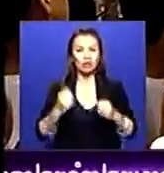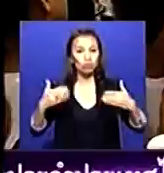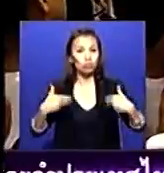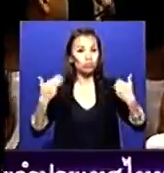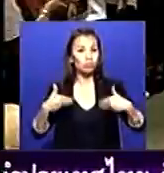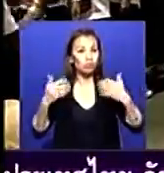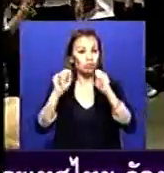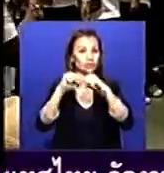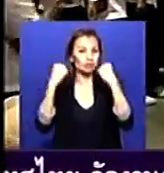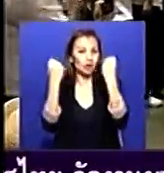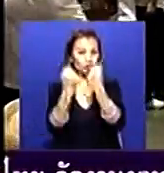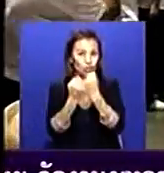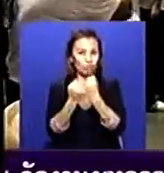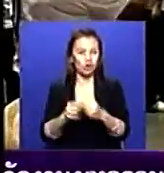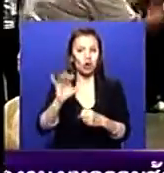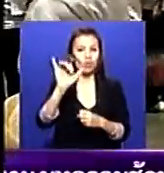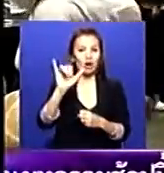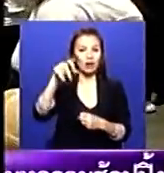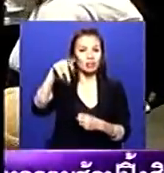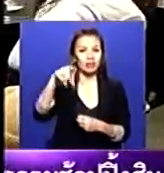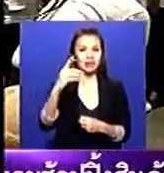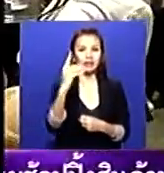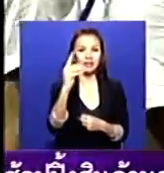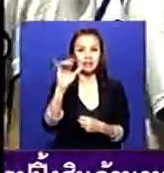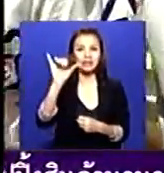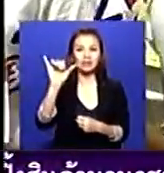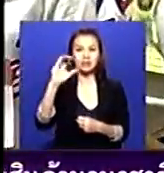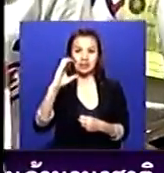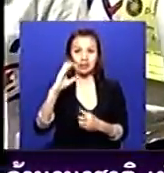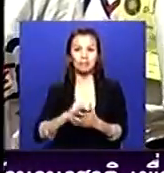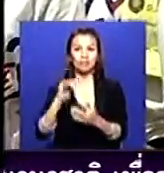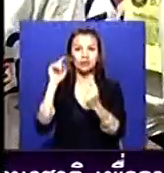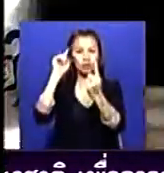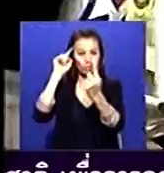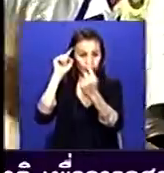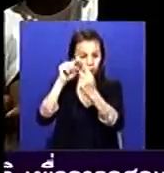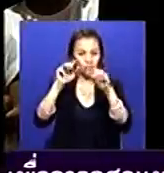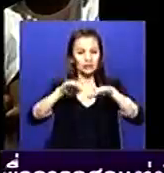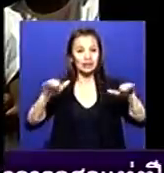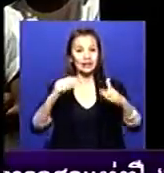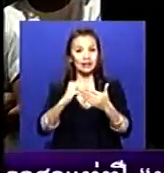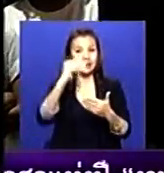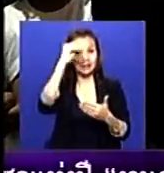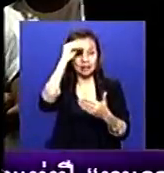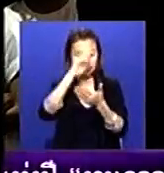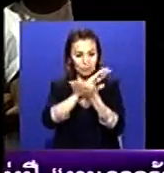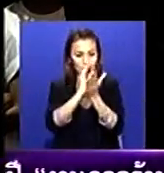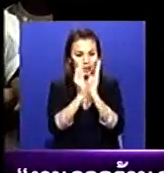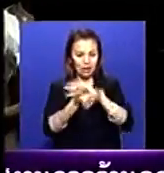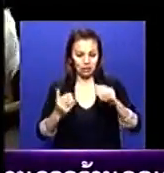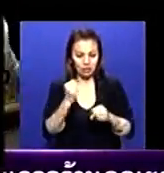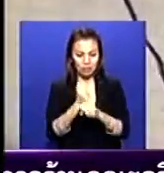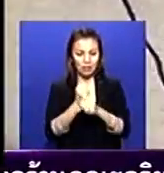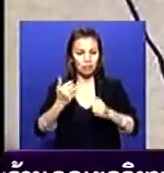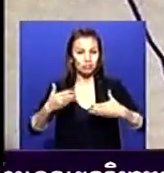ศูนย์พัฒนาเยาวชน YPDC ที่มีจุดมุ่งหมายในการสร้างแกนนำเยาวชนนักเรียนแดให้หันมาทำกิจกรรมที่สนุกสน